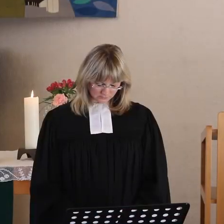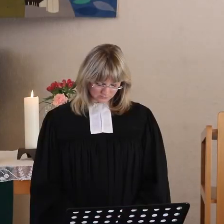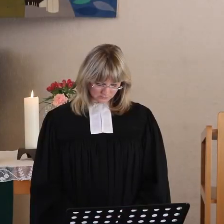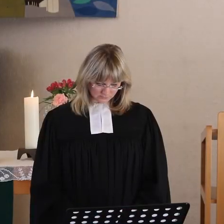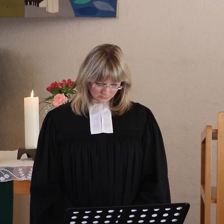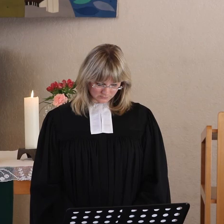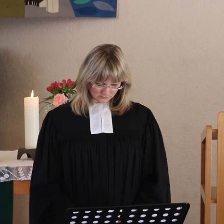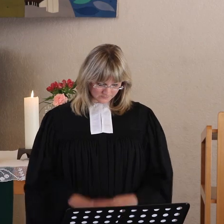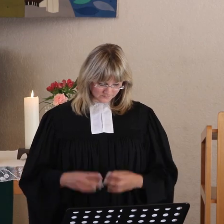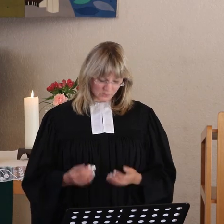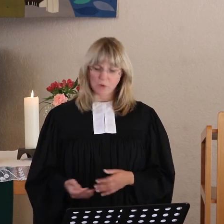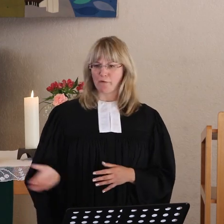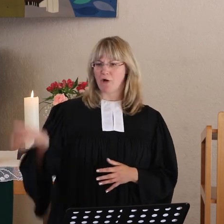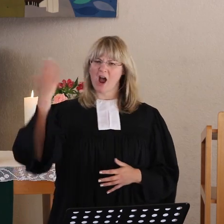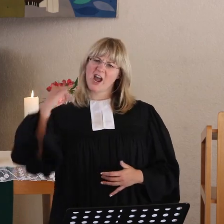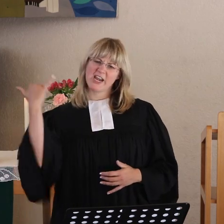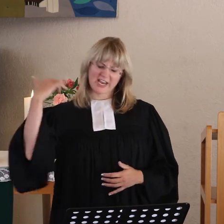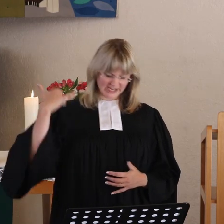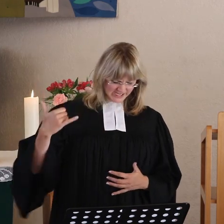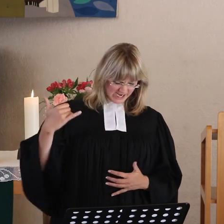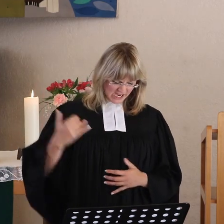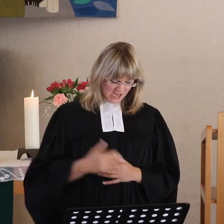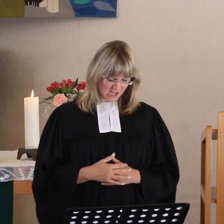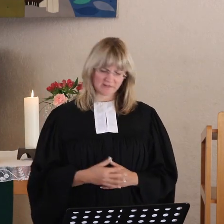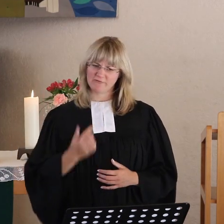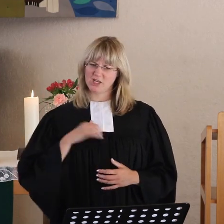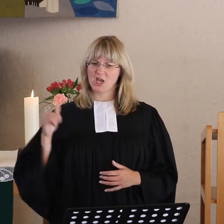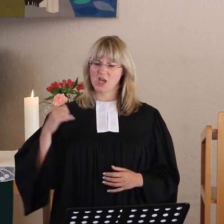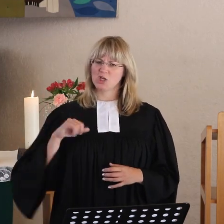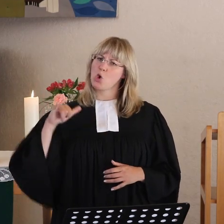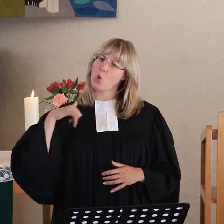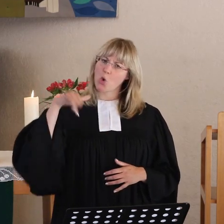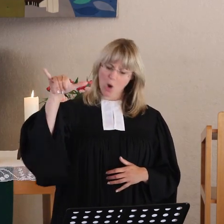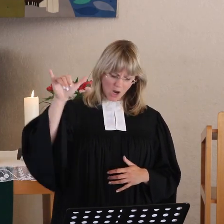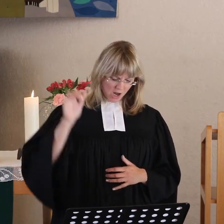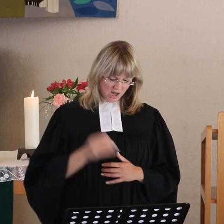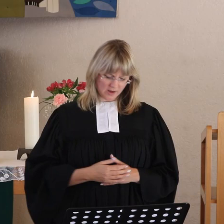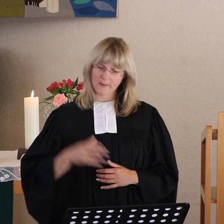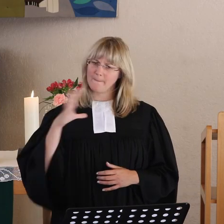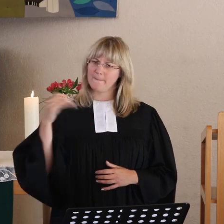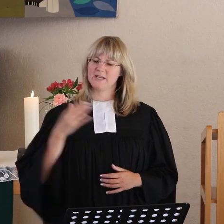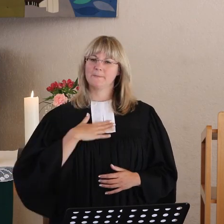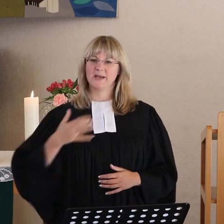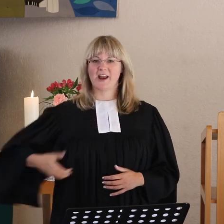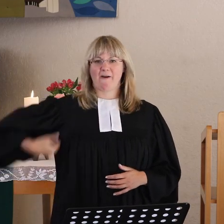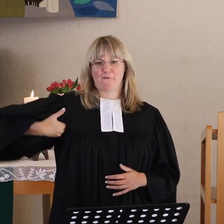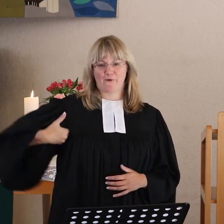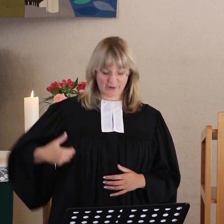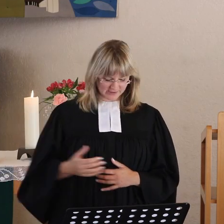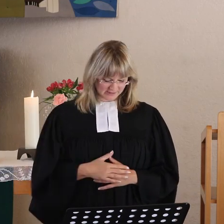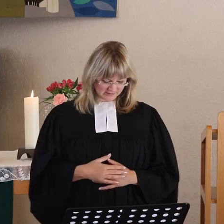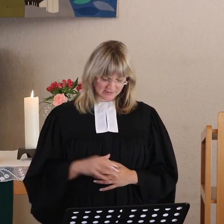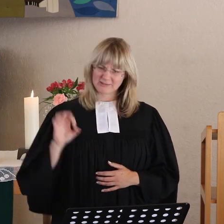Vor einigen Jahren habe ich mit meiner Partnerin Urlaub auf Sardinien gemacht. Dort konnten wir ein